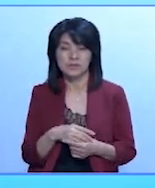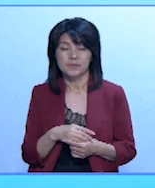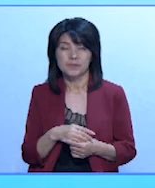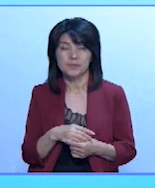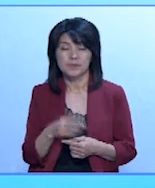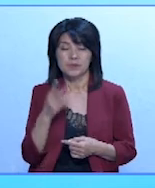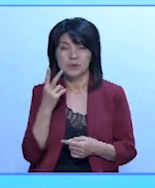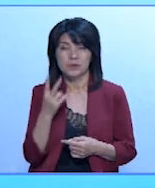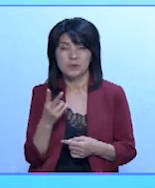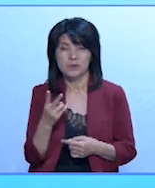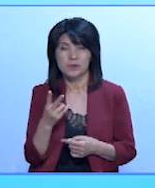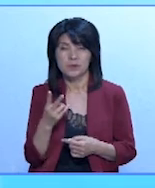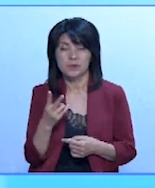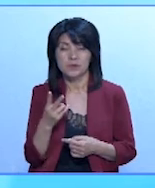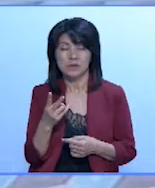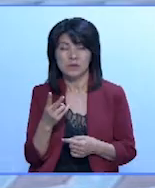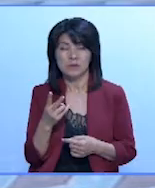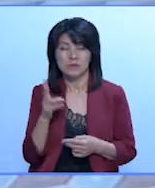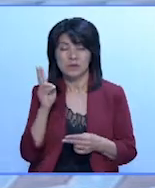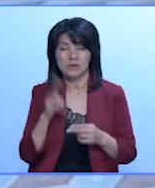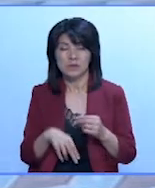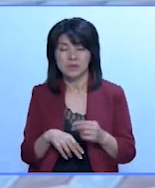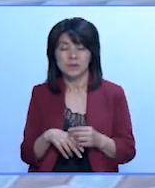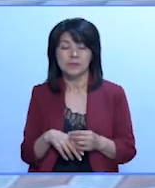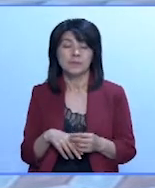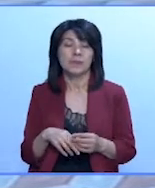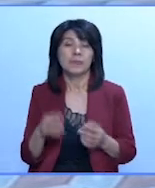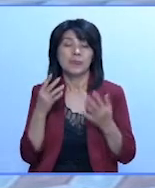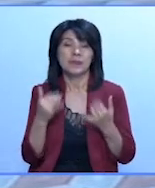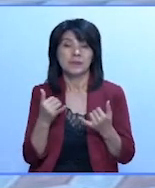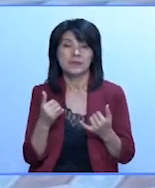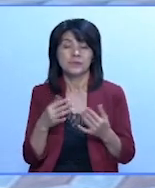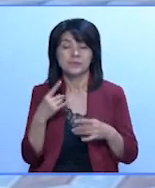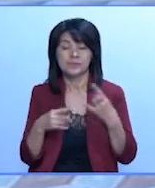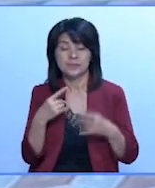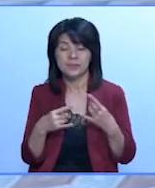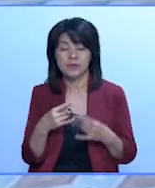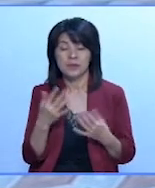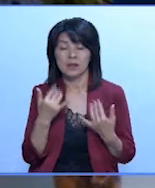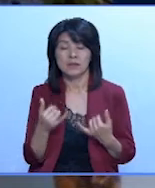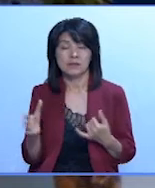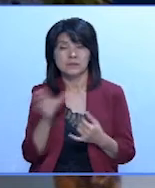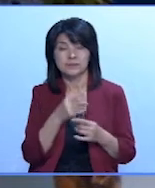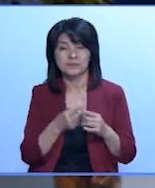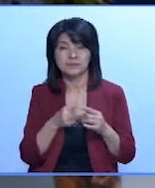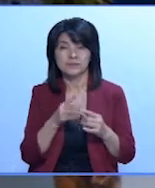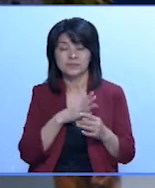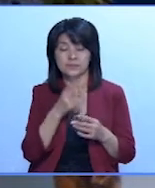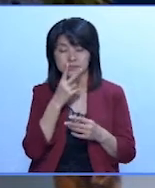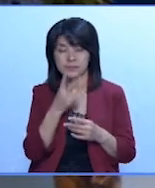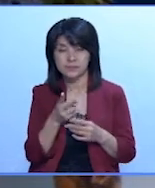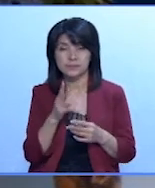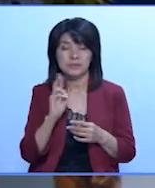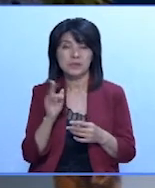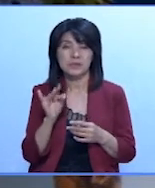Екеуі майдан арасында қалды. Жеңіс саябағынан телеарна тілшілері студиямен тікелей байланысқа шықты. Карантиндік жеңілдіктер